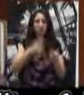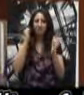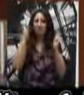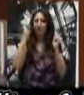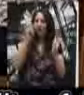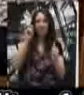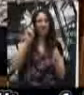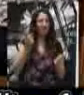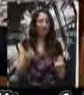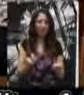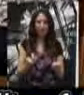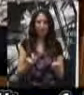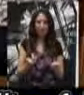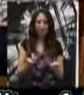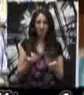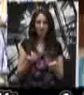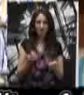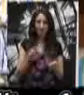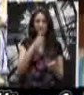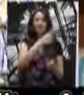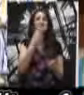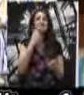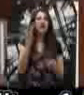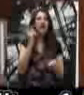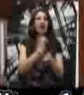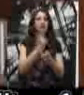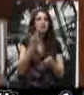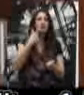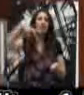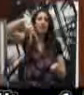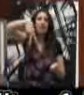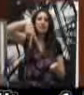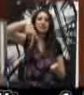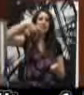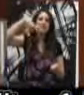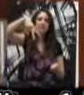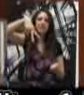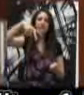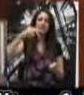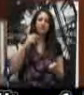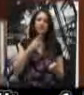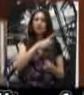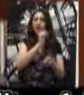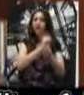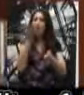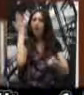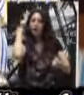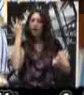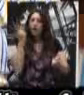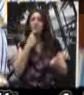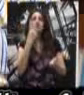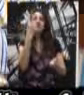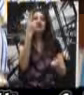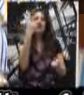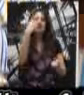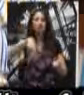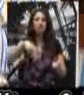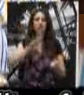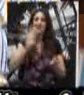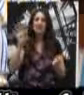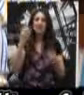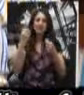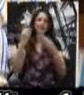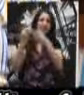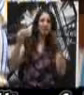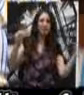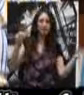معايا. واخده احكام قد ايه؟ واخده 8 سنين. قضيتي منهم قد ايه؟ قضيت سنتين ونص. سنتين ونص. عارفه المبلغ